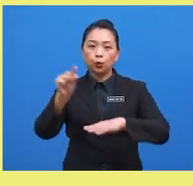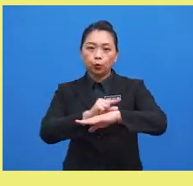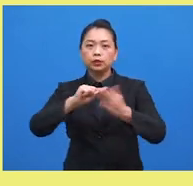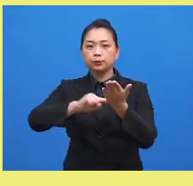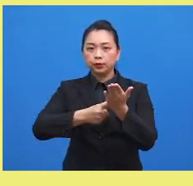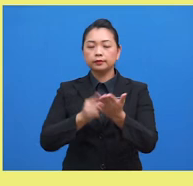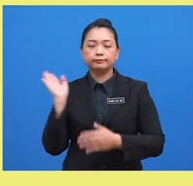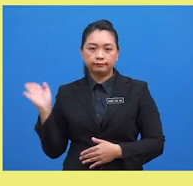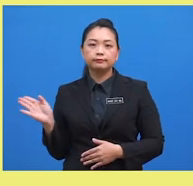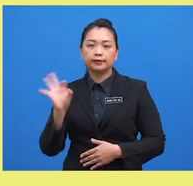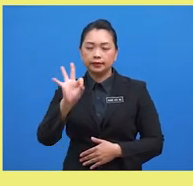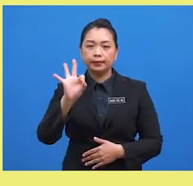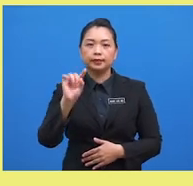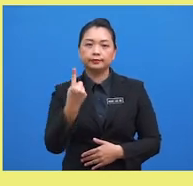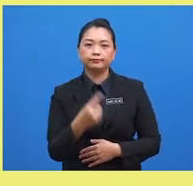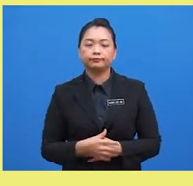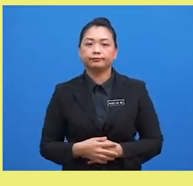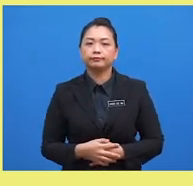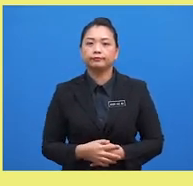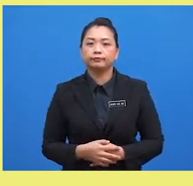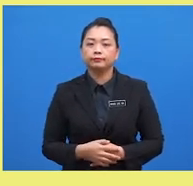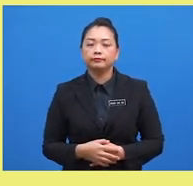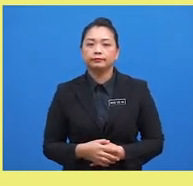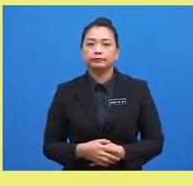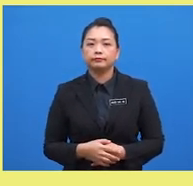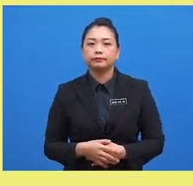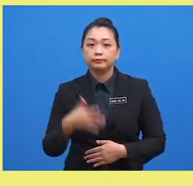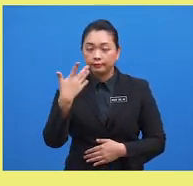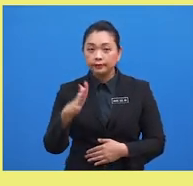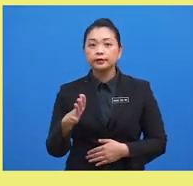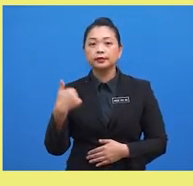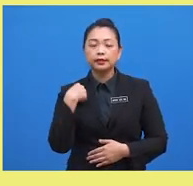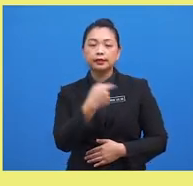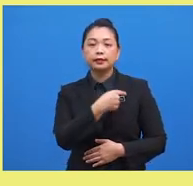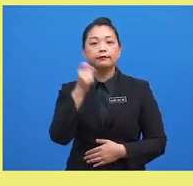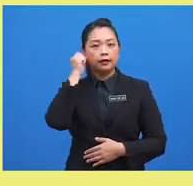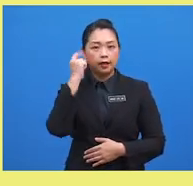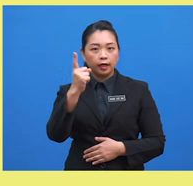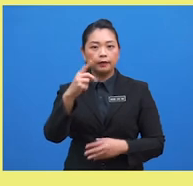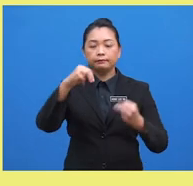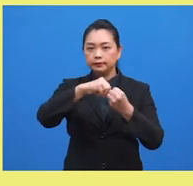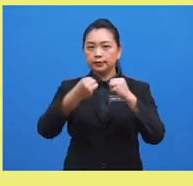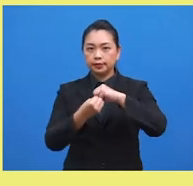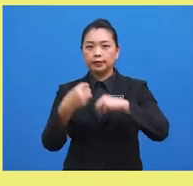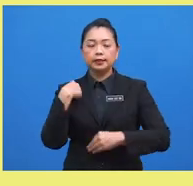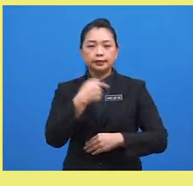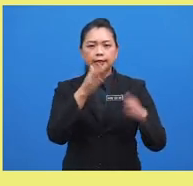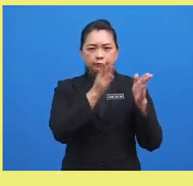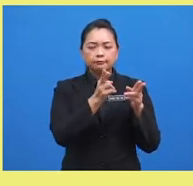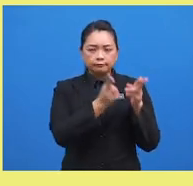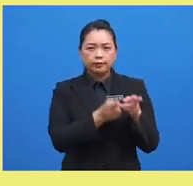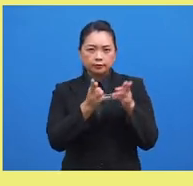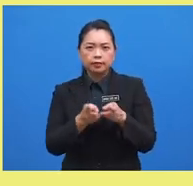semula? Betul, 9. Selepas kita memahami masalah, kita